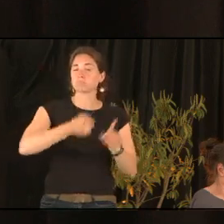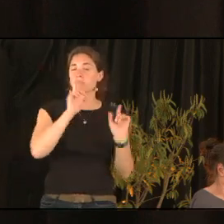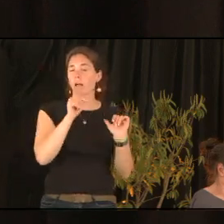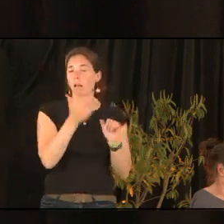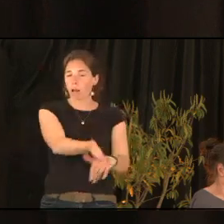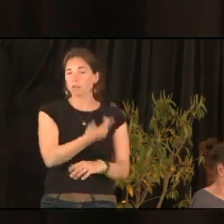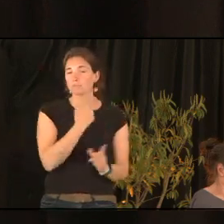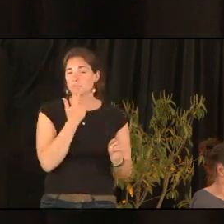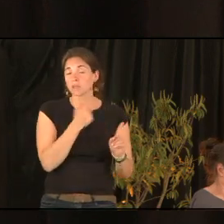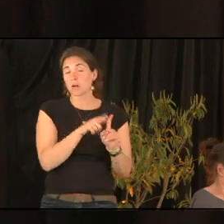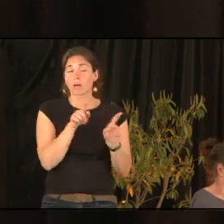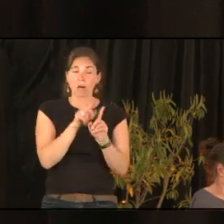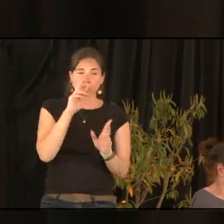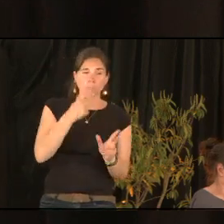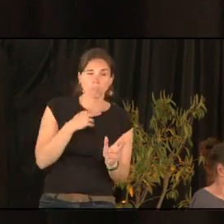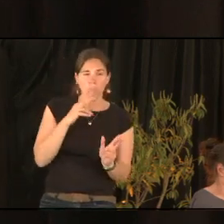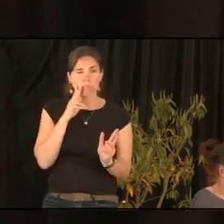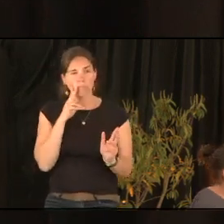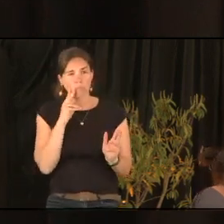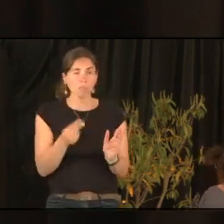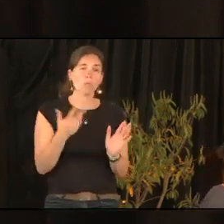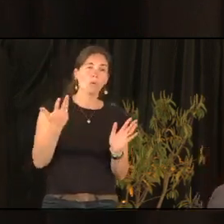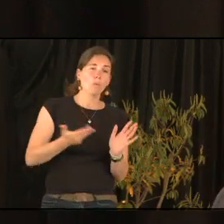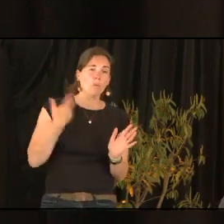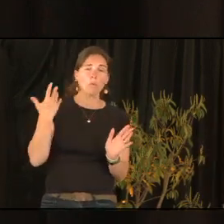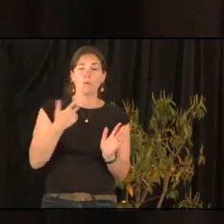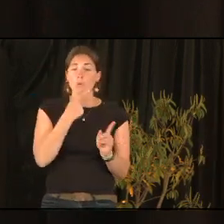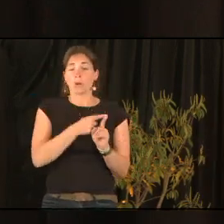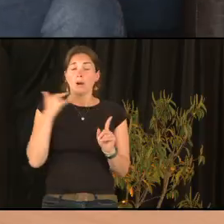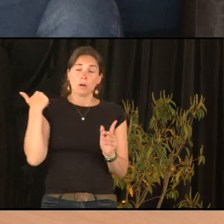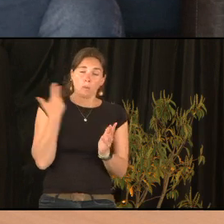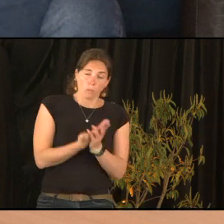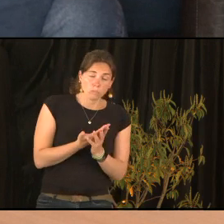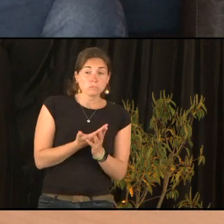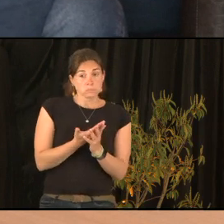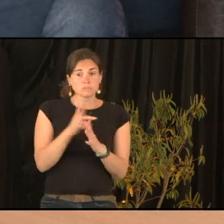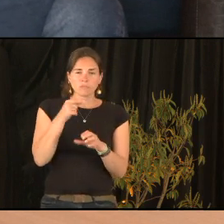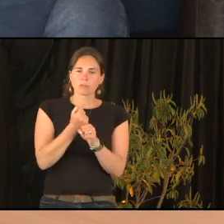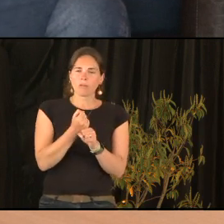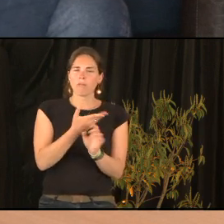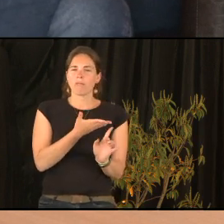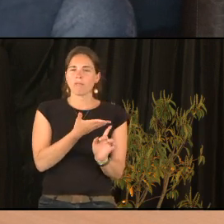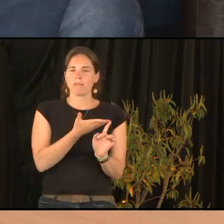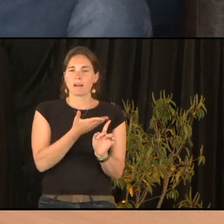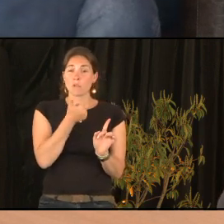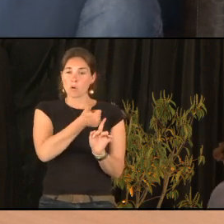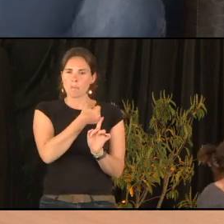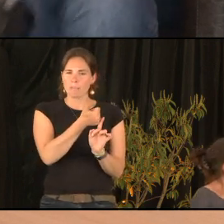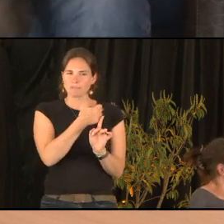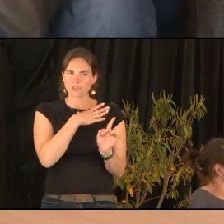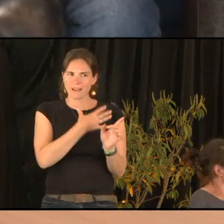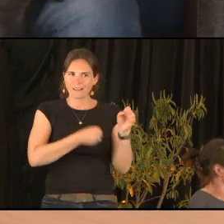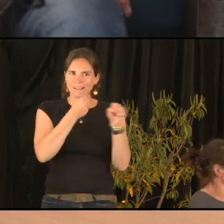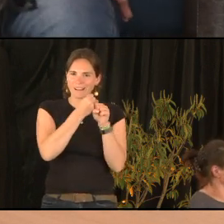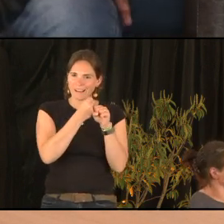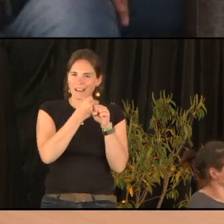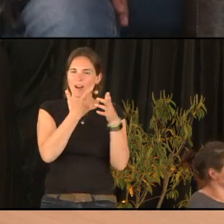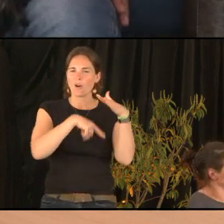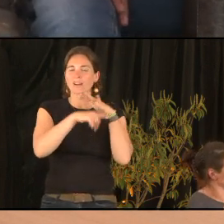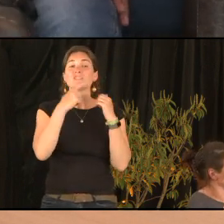effectivement, cet enfermement, cette claustration... C'est paradoxal, hein, une claustration dans un lieu d'une